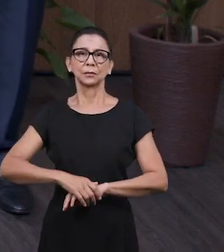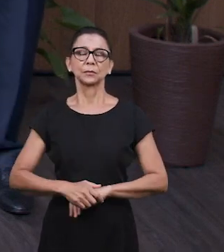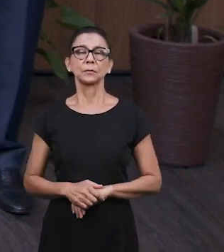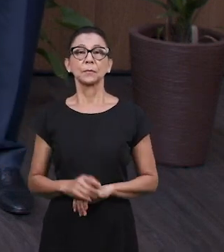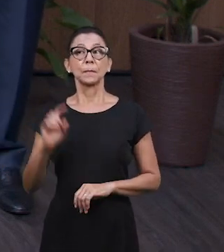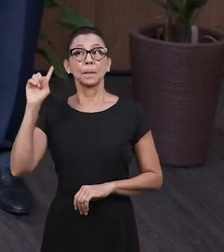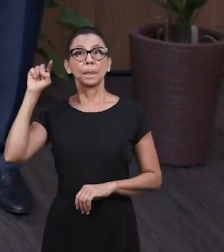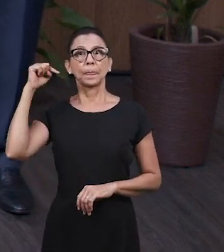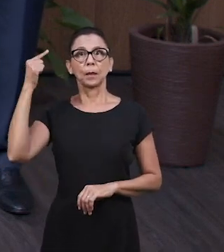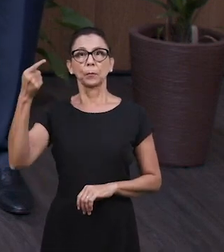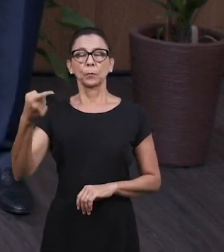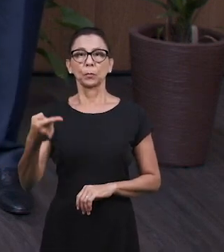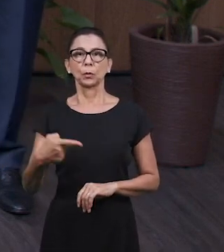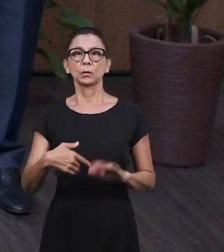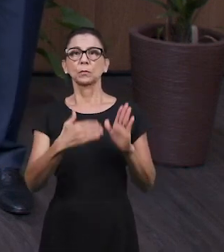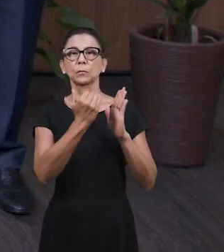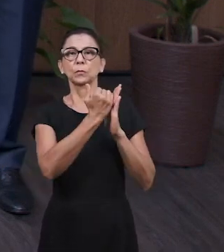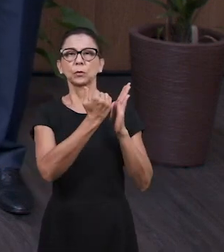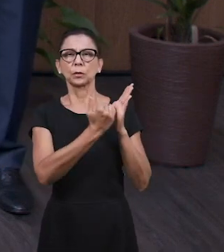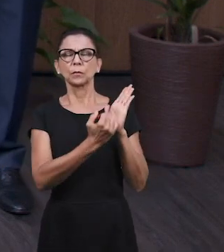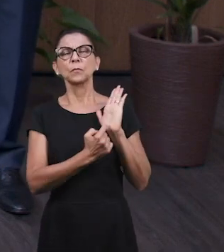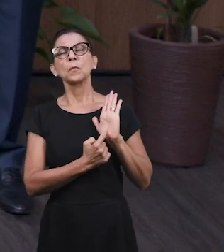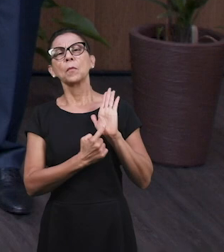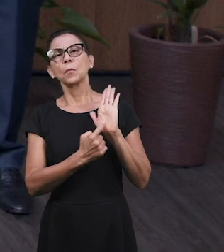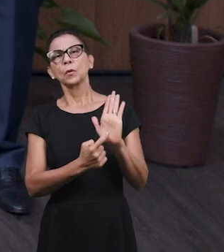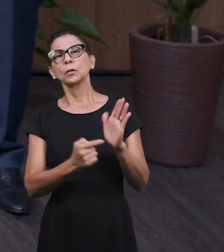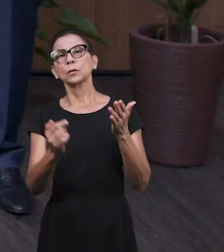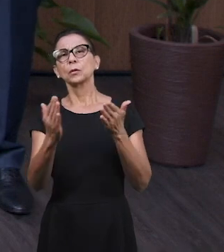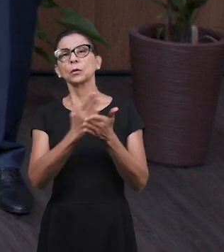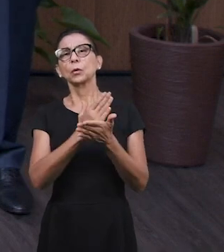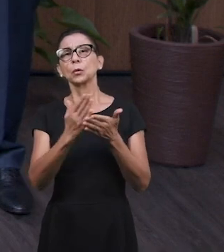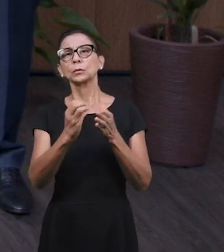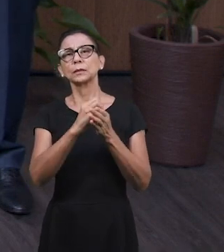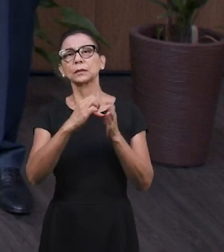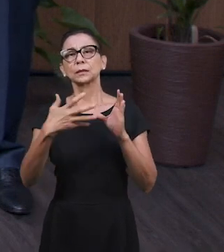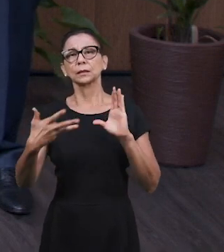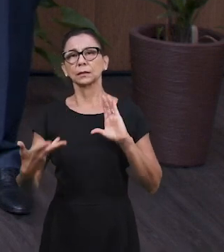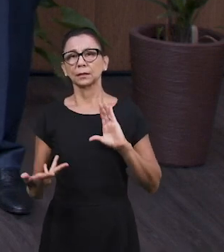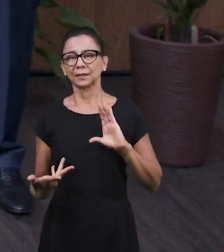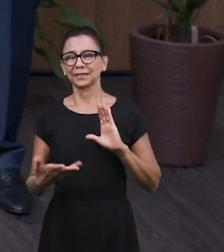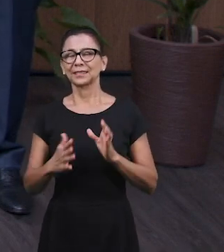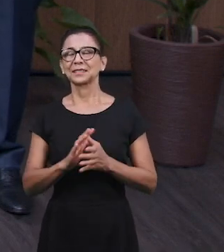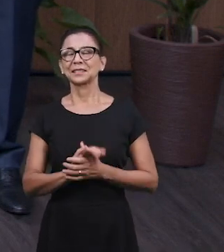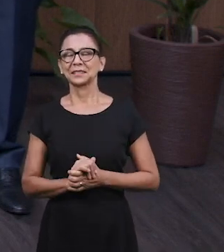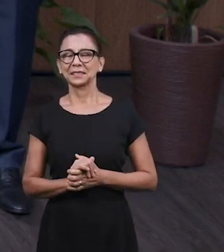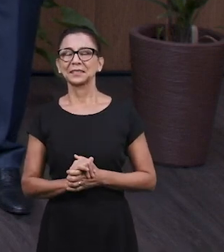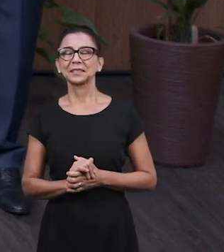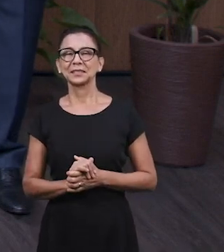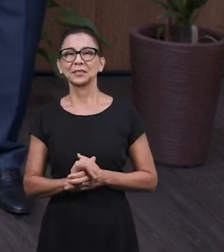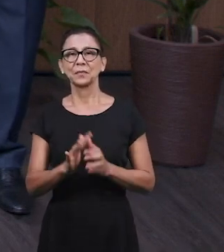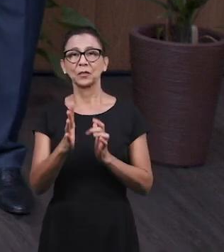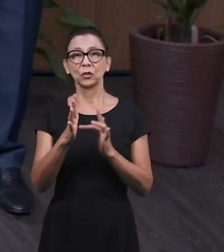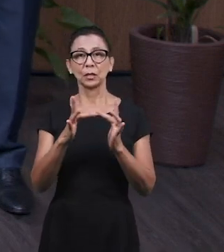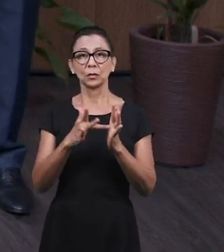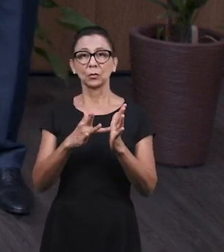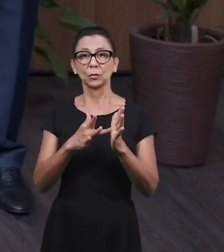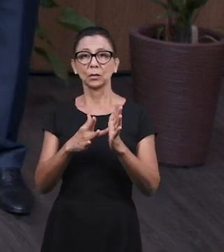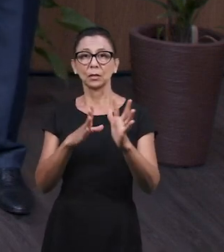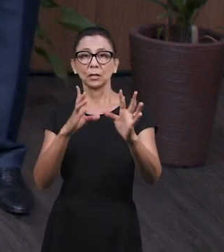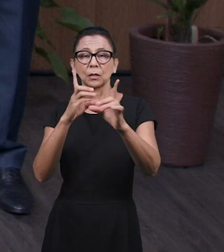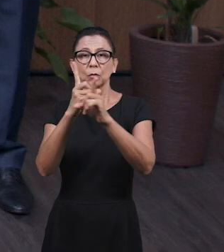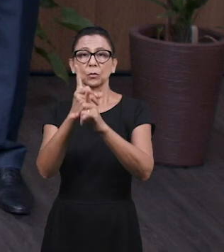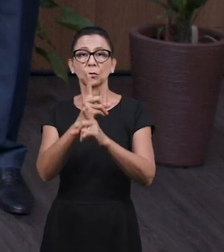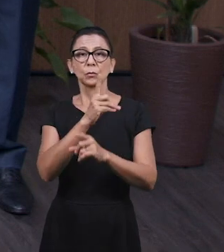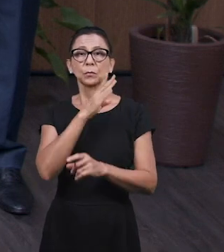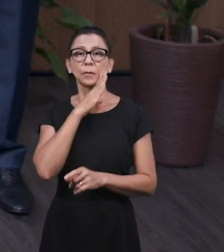programme, nous allons parler sur d'autres aspects, sur la rencontre du Seigneur Jésus avec